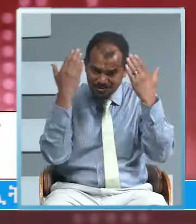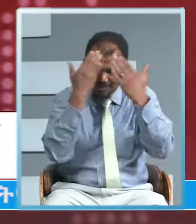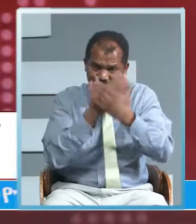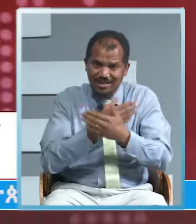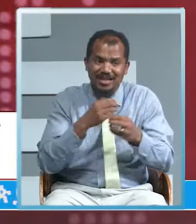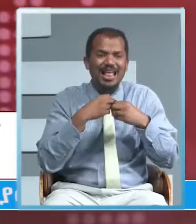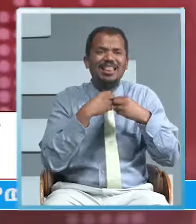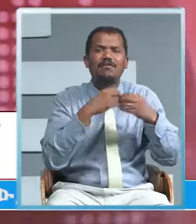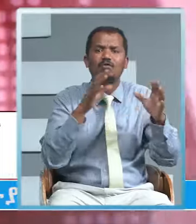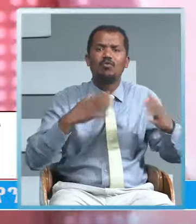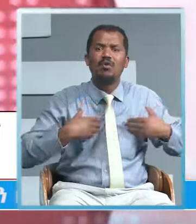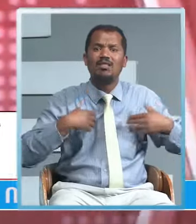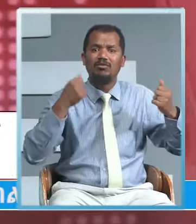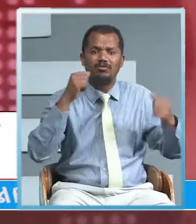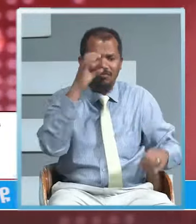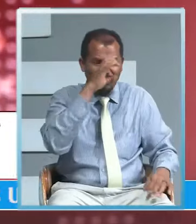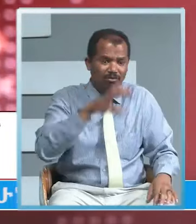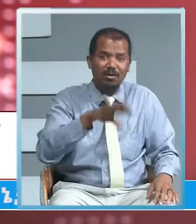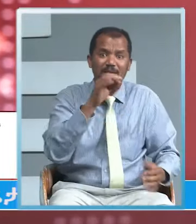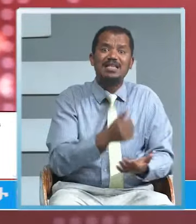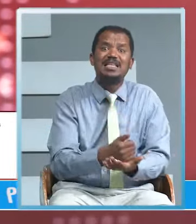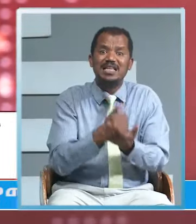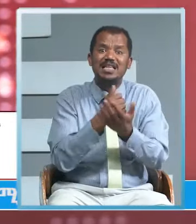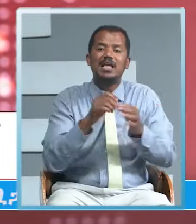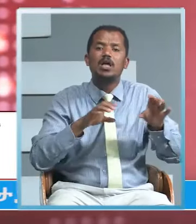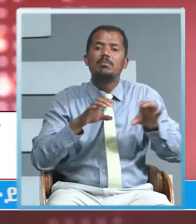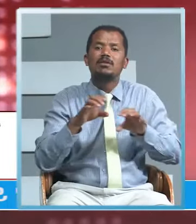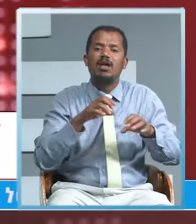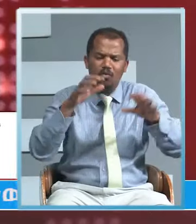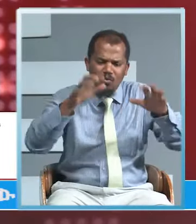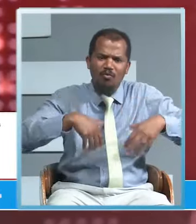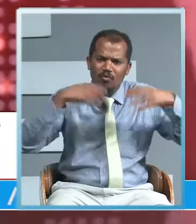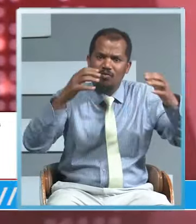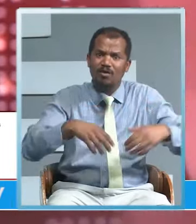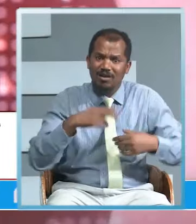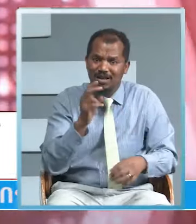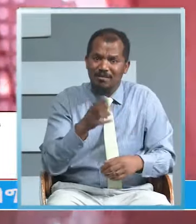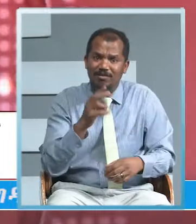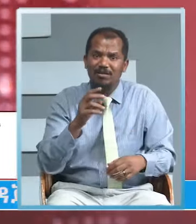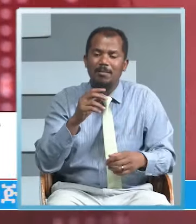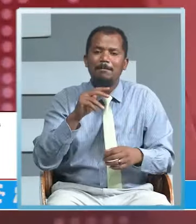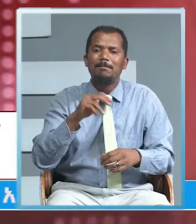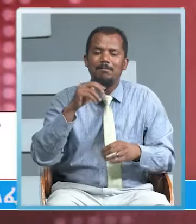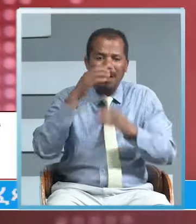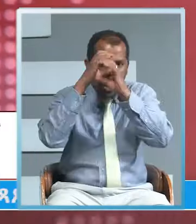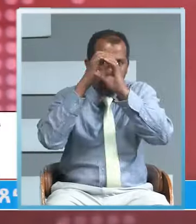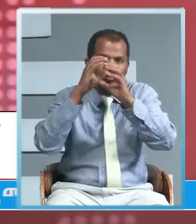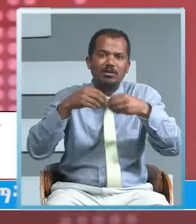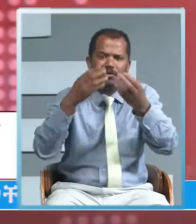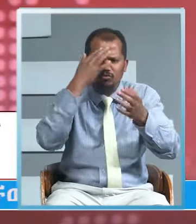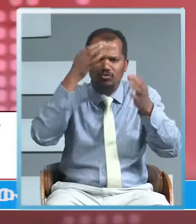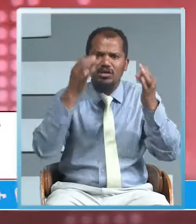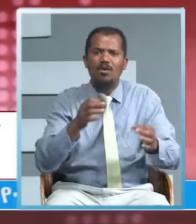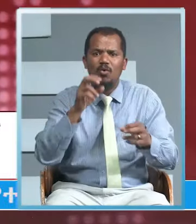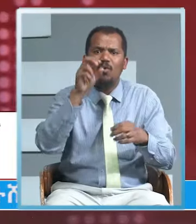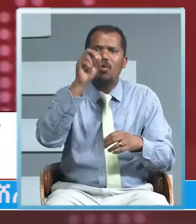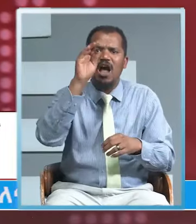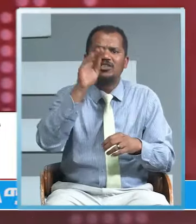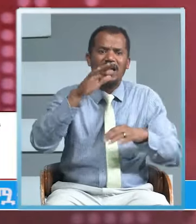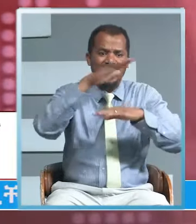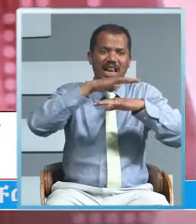ላይ የጠፉ ወጣቶችን ለማግኘት ይረዳ ዘንድ የሚደረገውን ቁፋሮን ለማፋጠን መሐንዲሶች በሰጡት ውሳኔ መሰረት